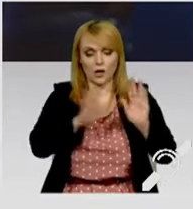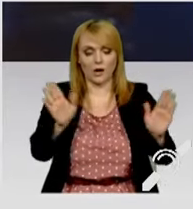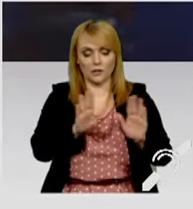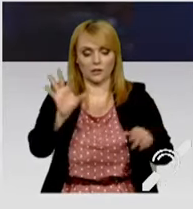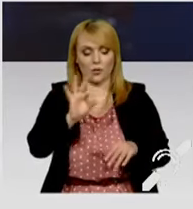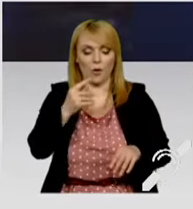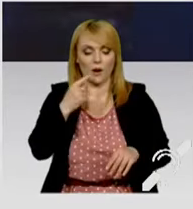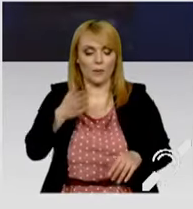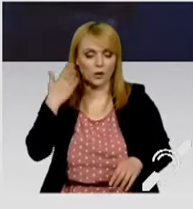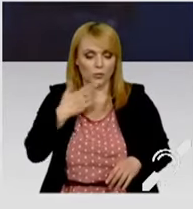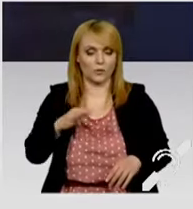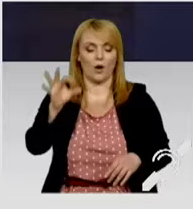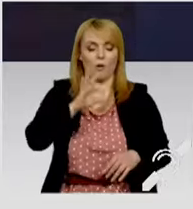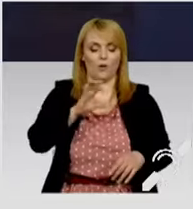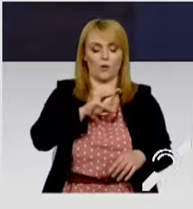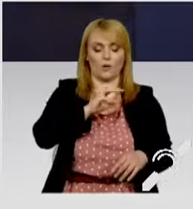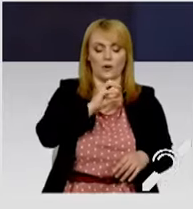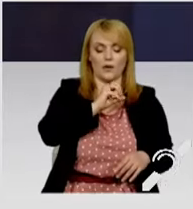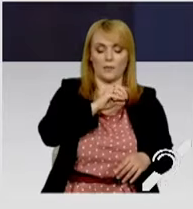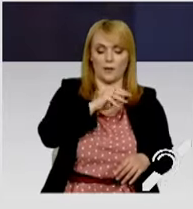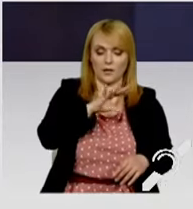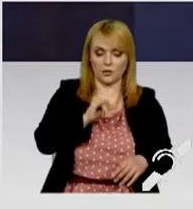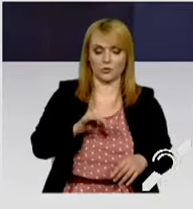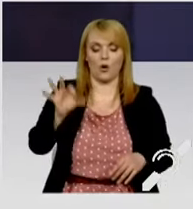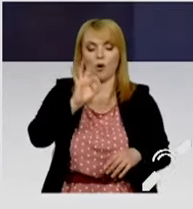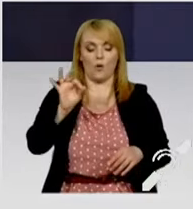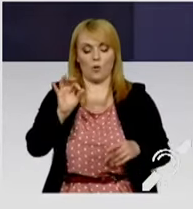română, Eminescu, suveranitate, independență. În